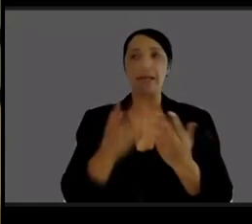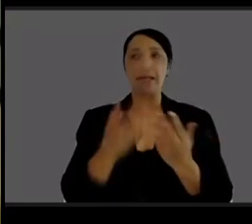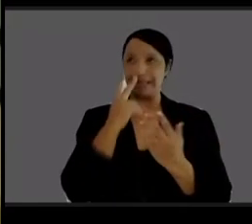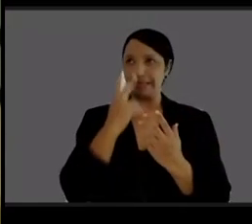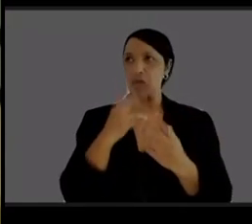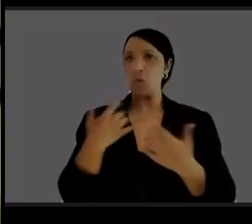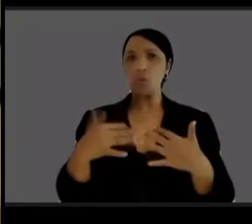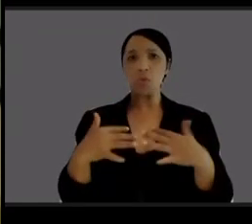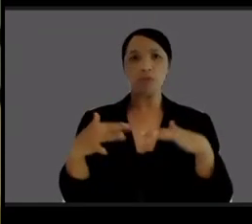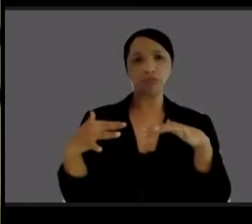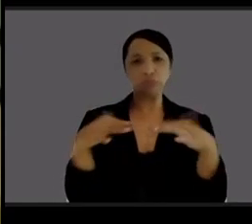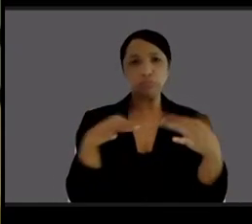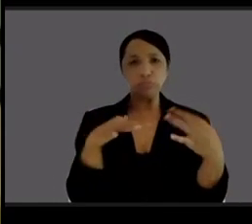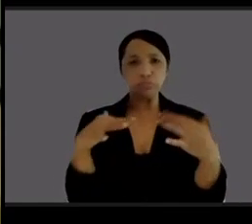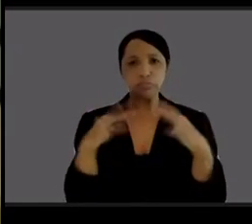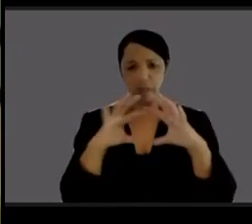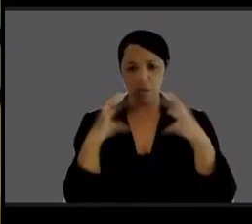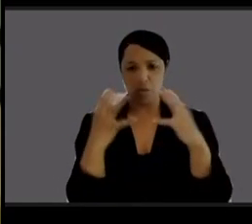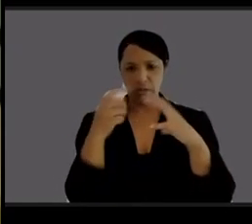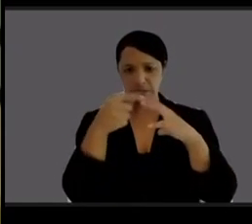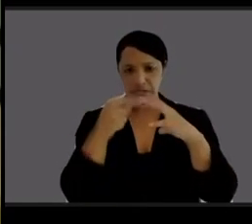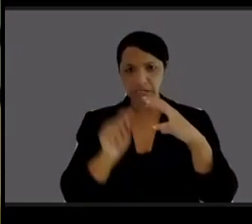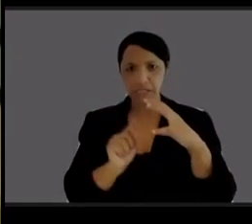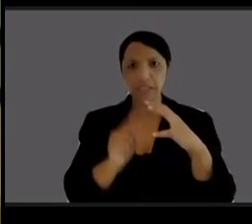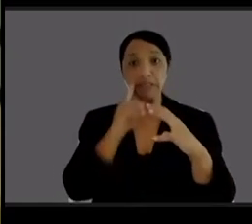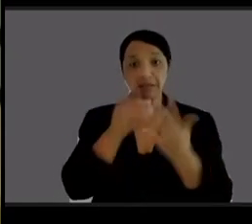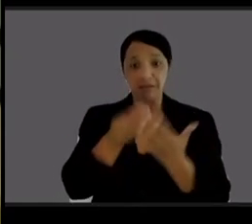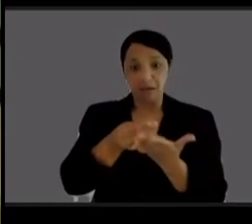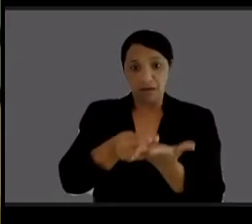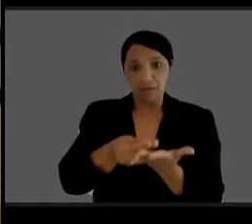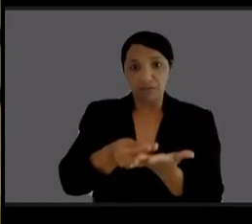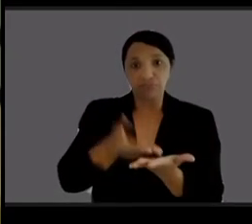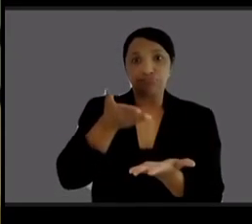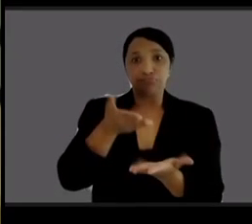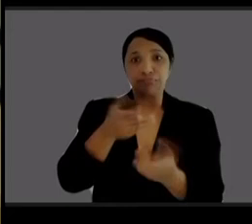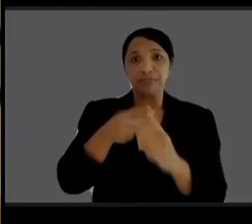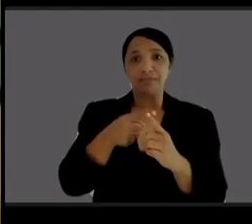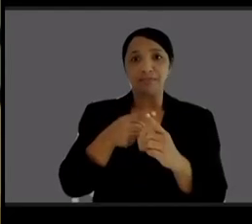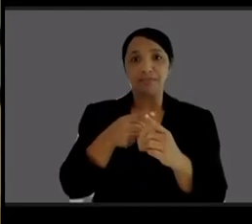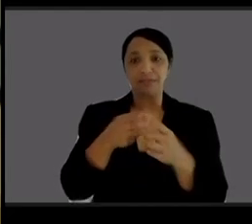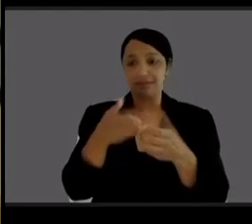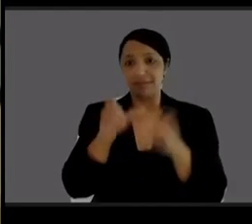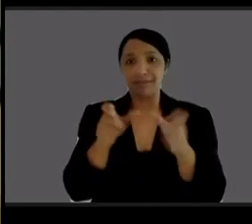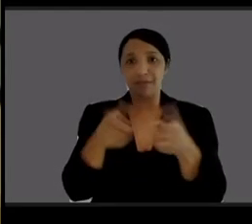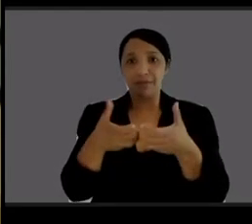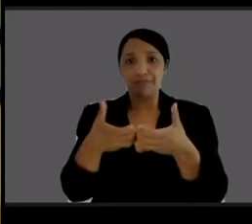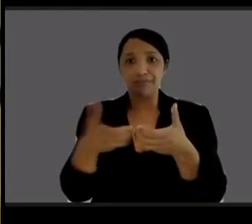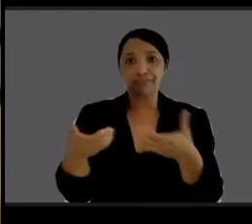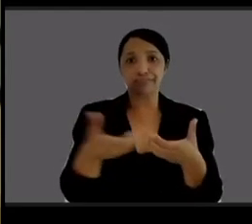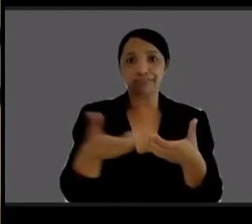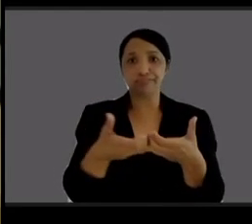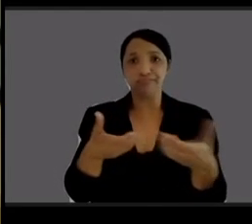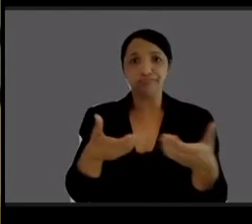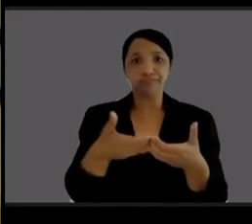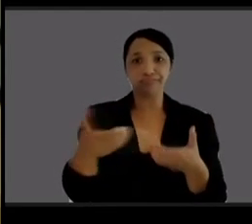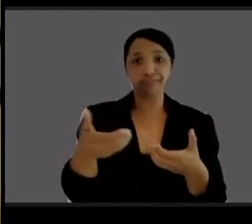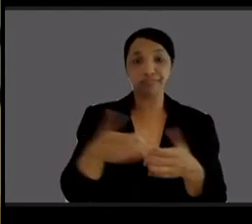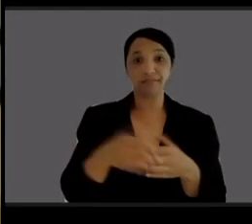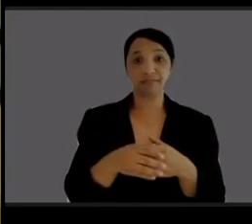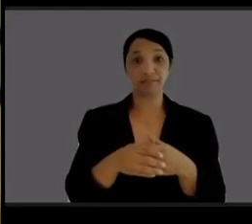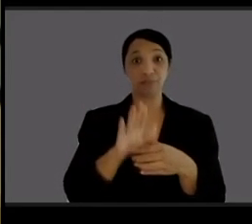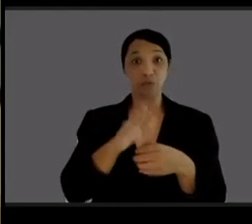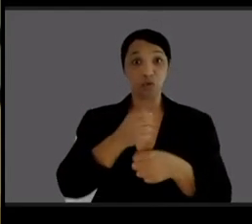productive et résistante face à l'évolution des technologies de l'information et de la communication, aux tensions géopolitiques croissantes, à